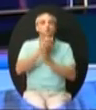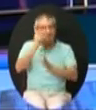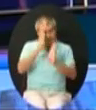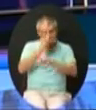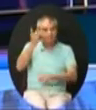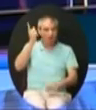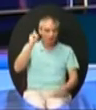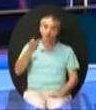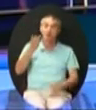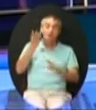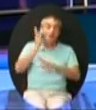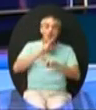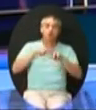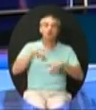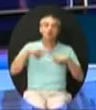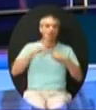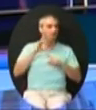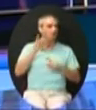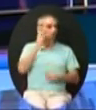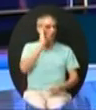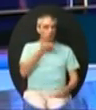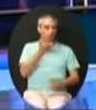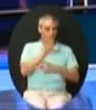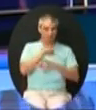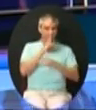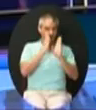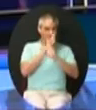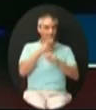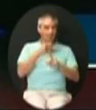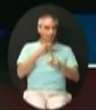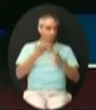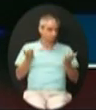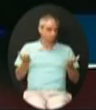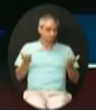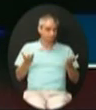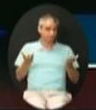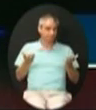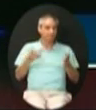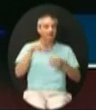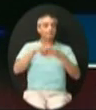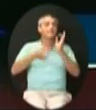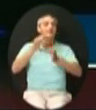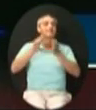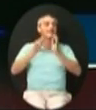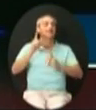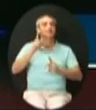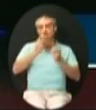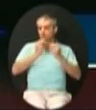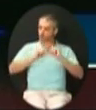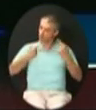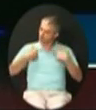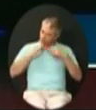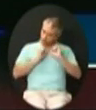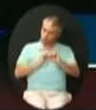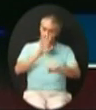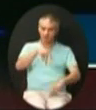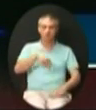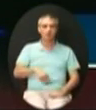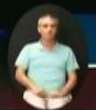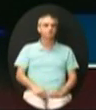לצורך הדין לא נשאר בחיים נקודה. עונש מוות למחבלים, עונש מוות למחבלים בדין. לא, מחבל... זה משהו אחר, זה אני תומך בזה